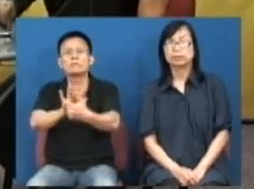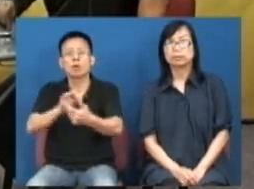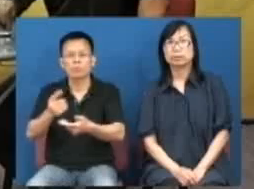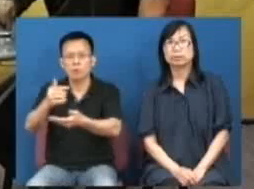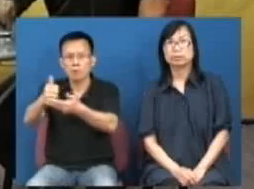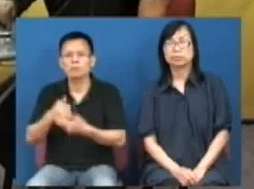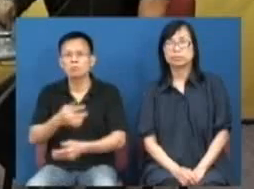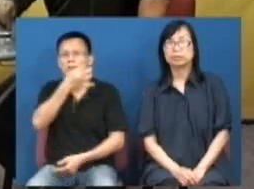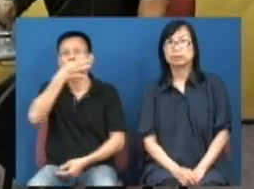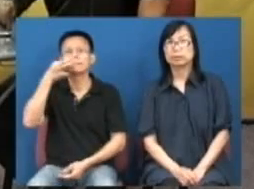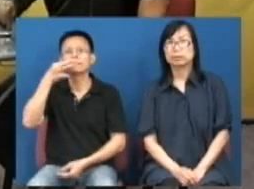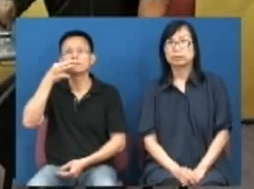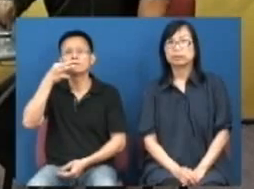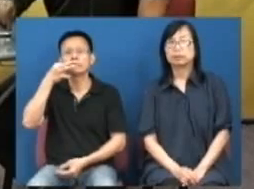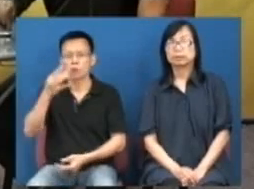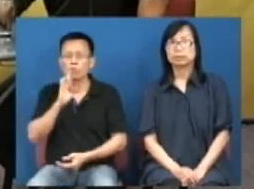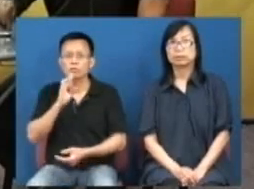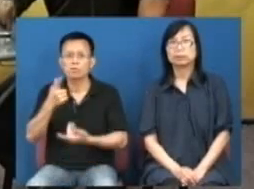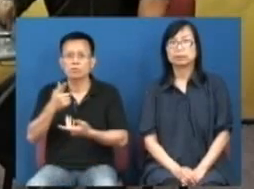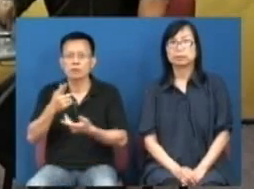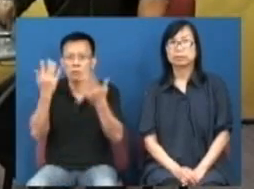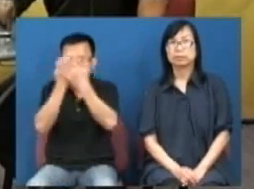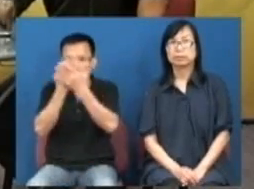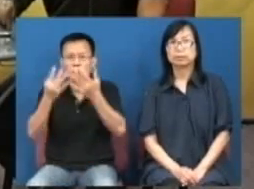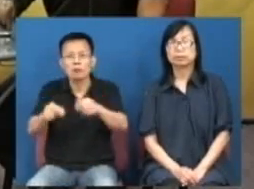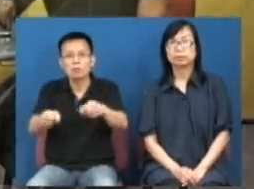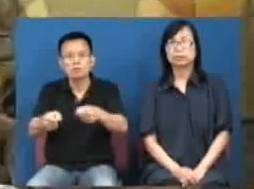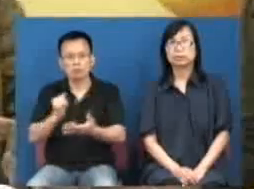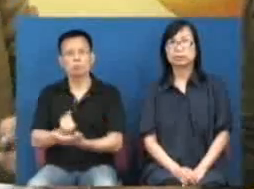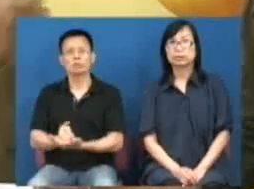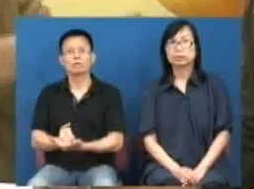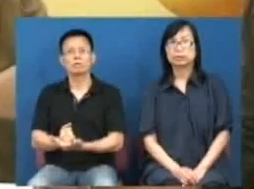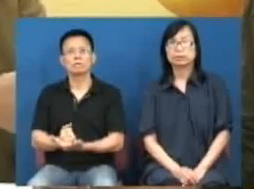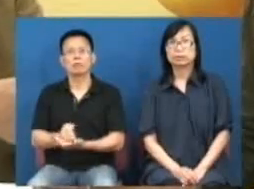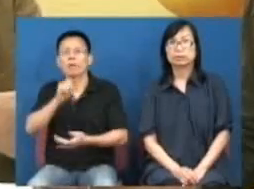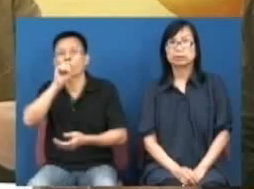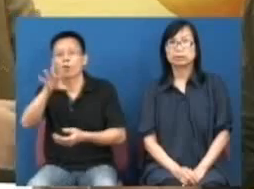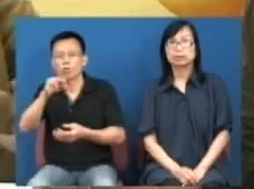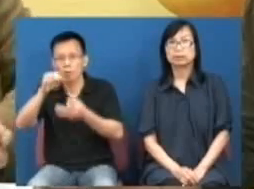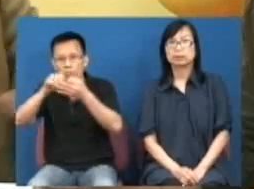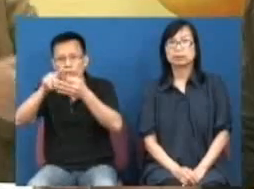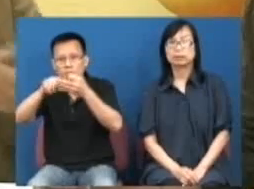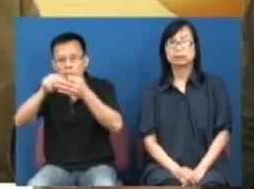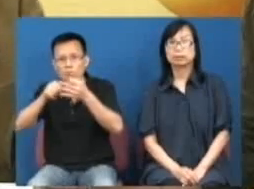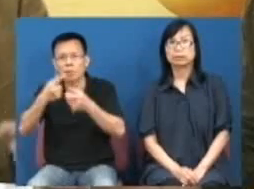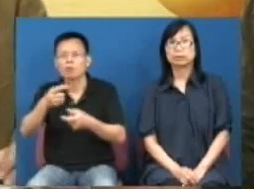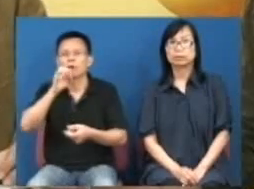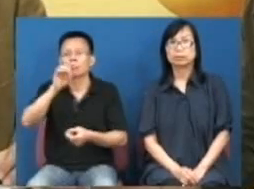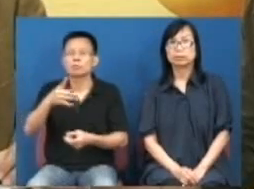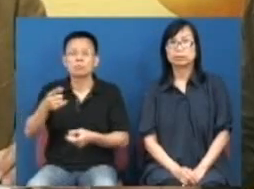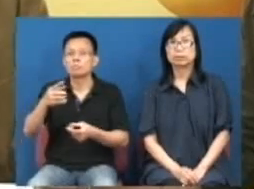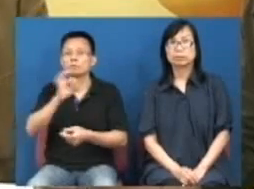木坐在那裡，譬如我做電台的，做電視的，他是坐在那裡，你是讀他的名字，什麼都問到他沒有意見的。